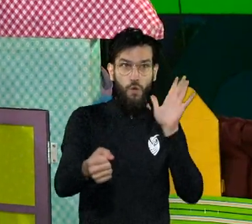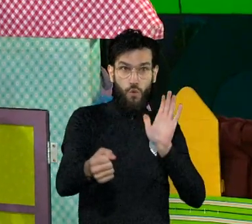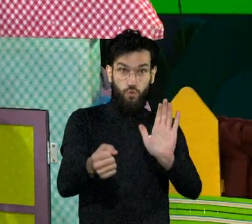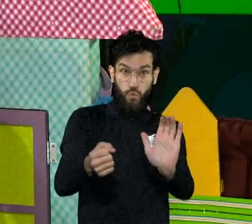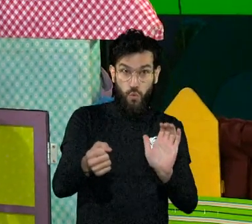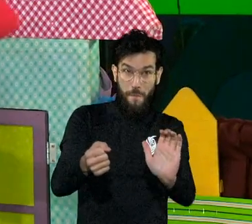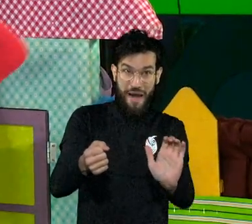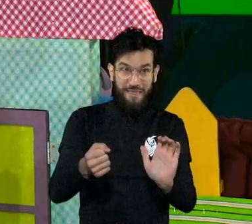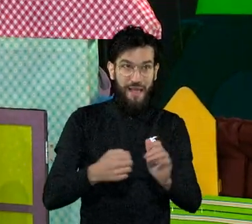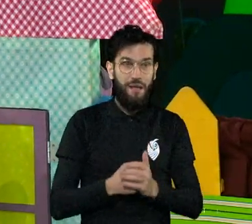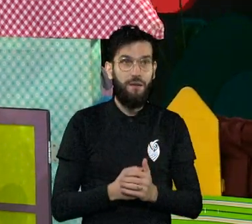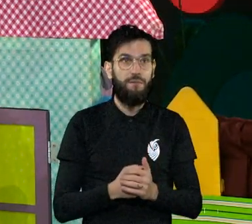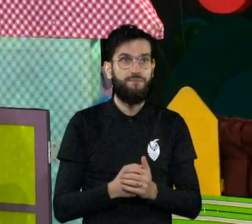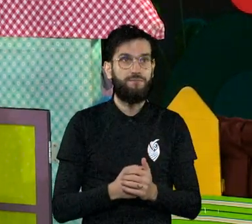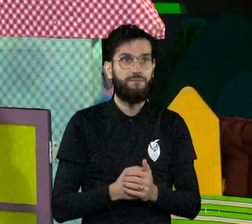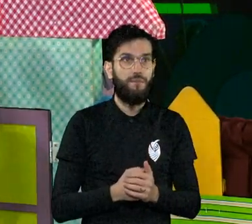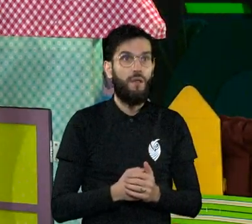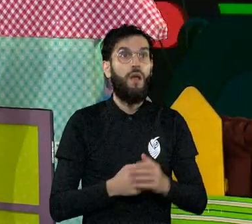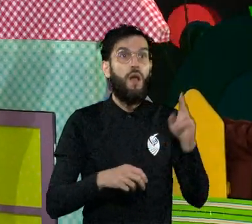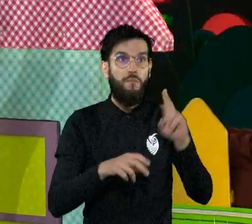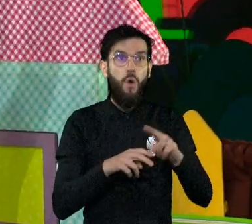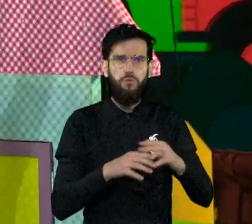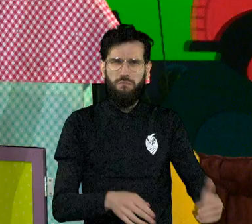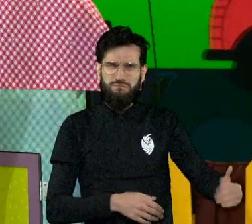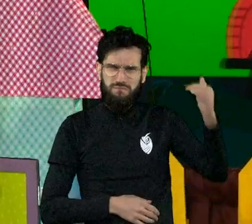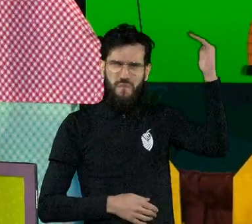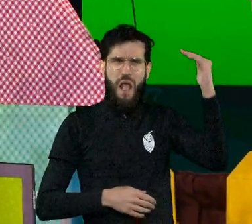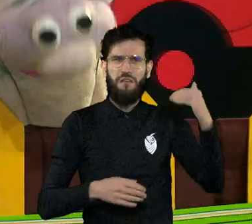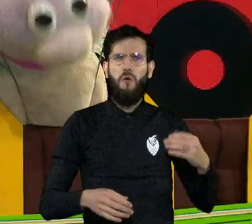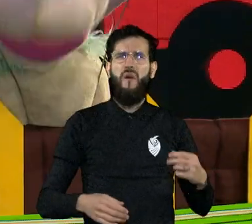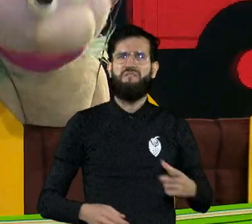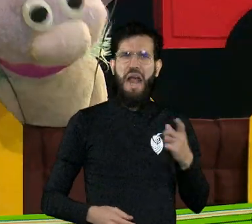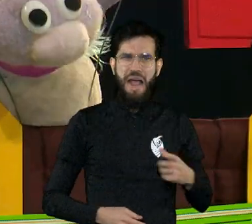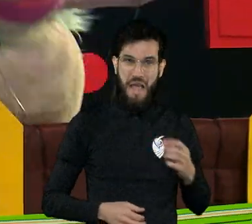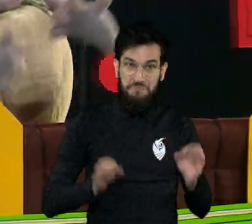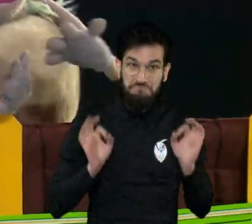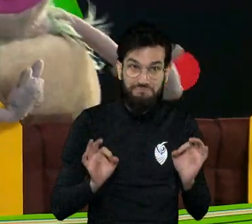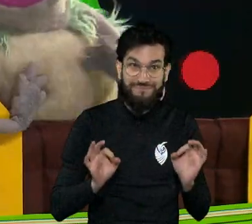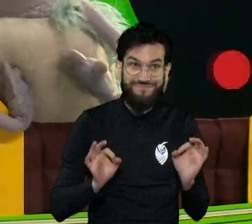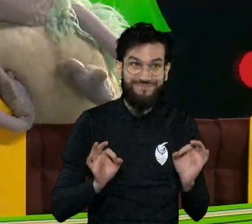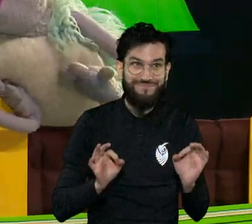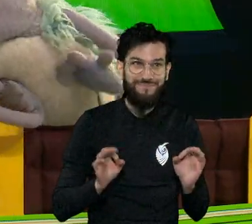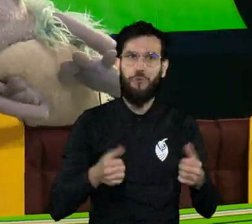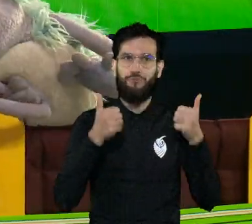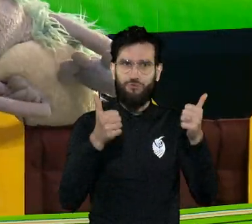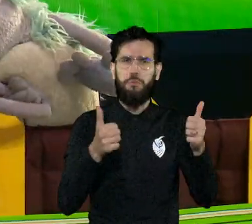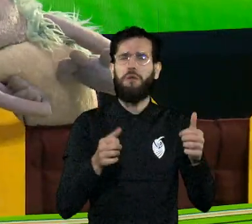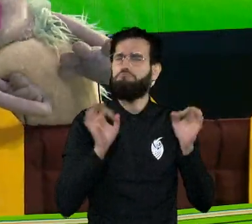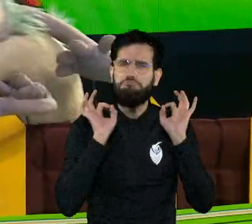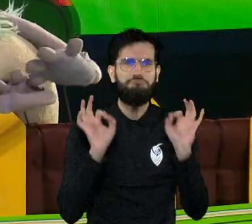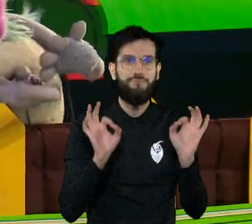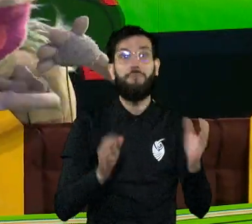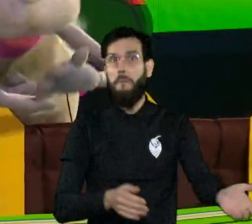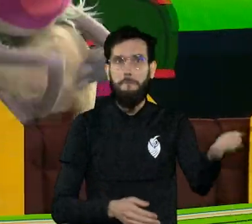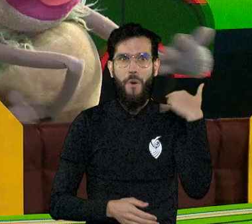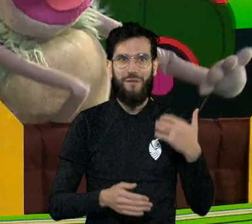trúbiť tutut a ukážeme, že šofér je taký veľký frajer. No tak to je super, to bude úžasné,